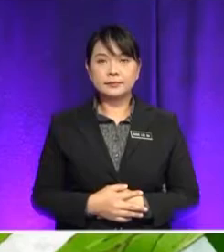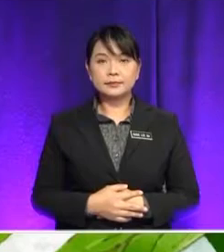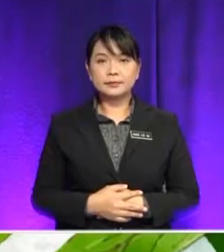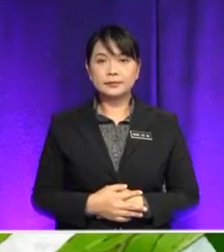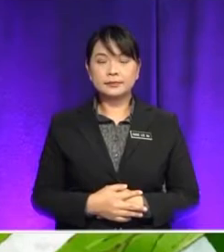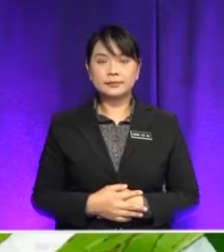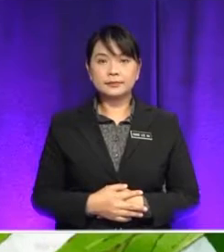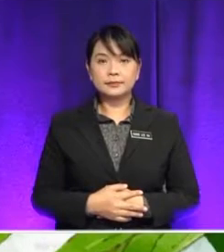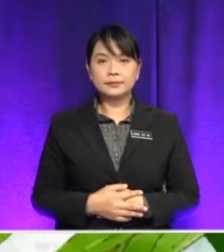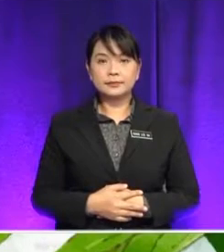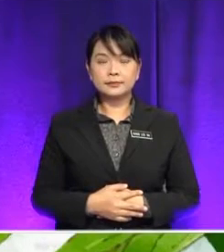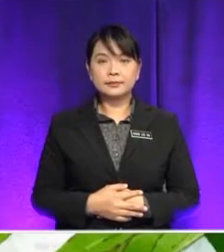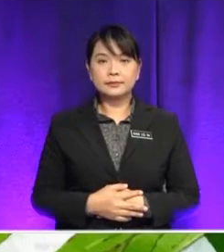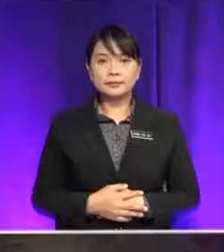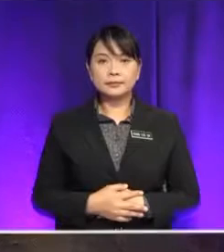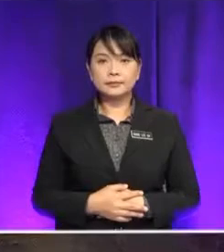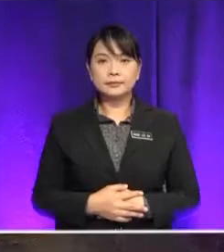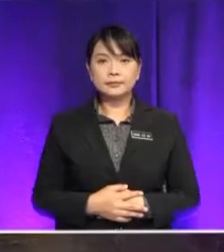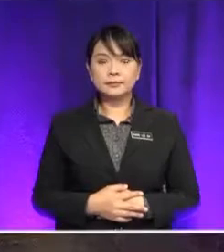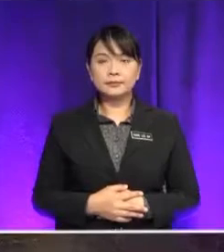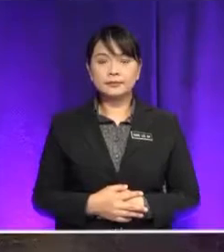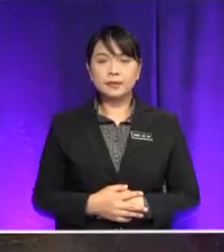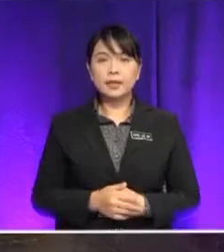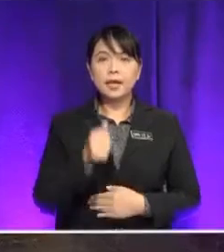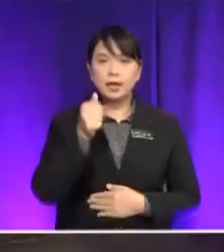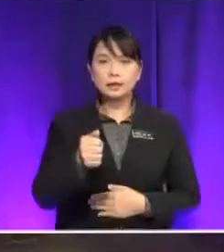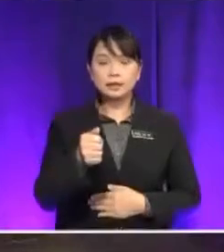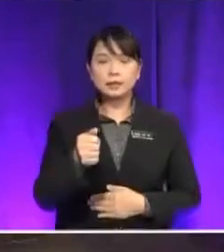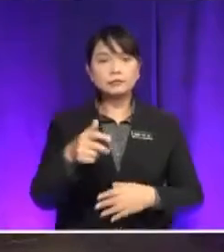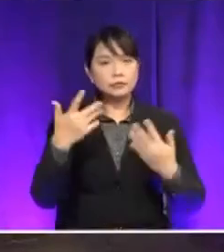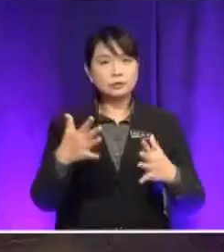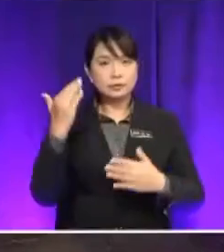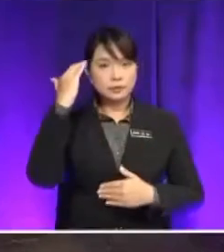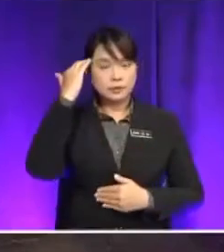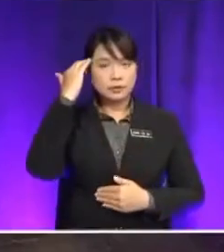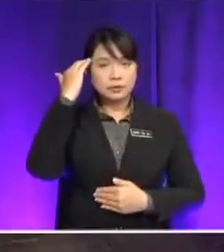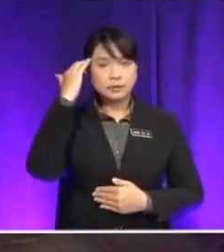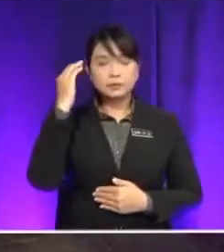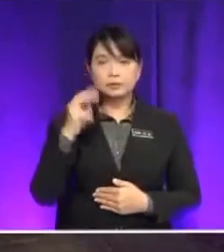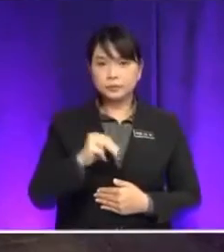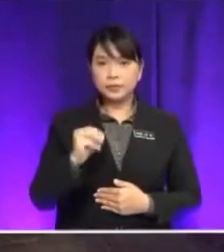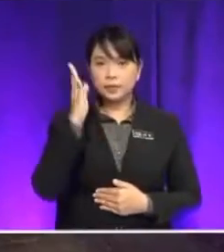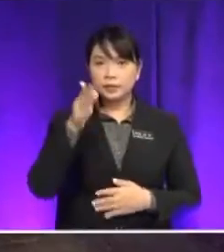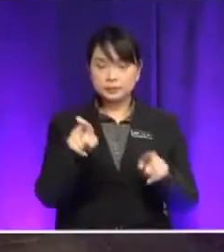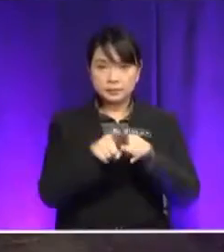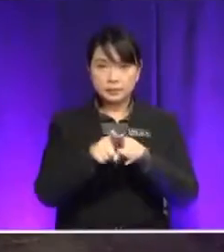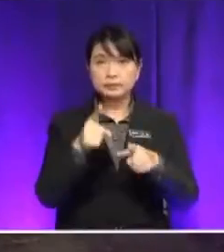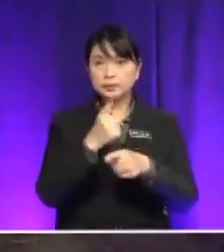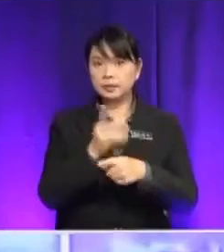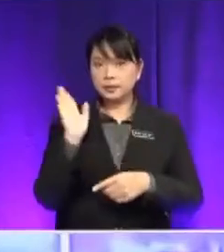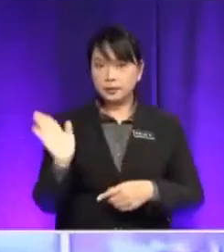gue ngewa sekolah iya Oh kira Baik saya pasti anda sudah tahu dah siap mudik sampai-sampai kita kali ini